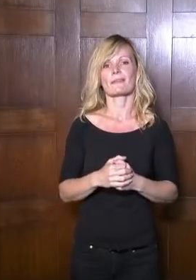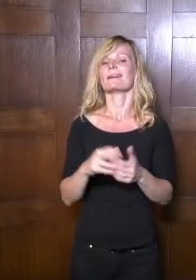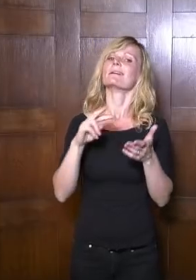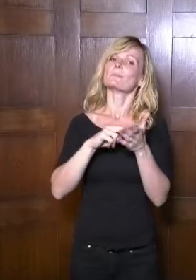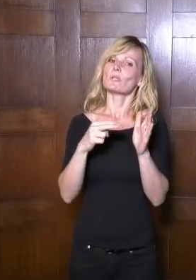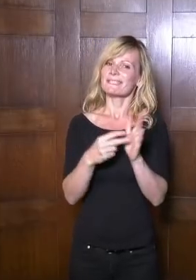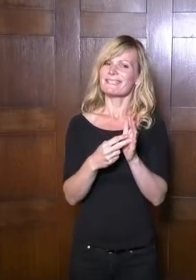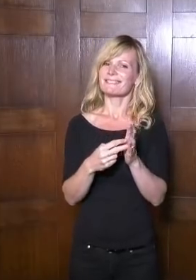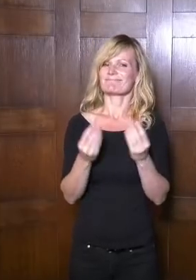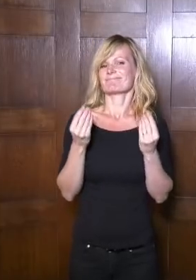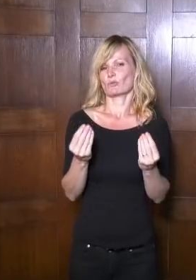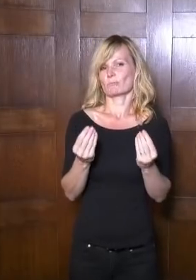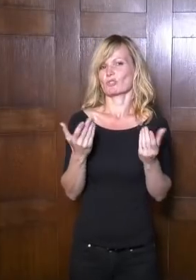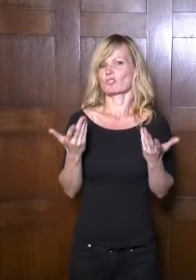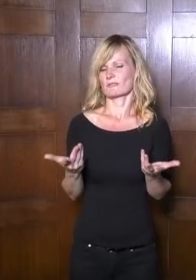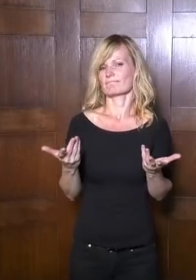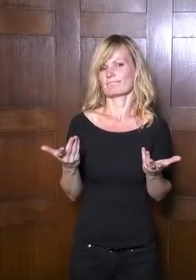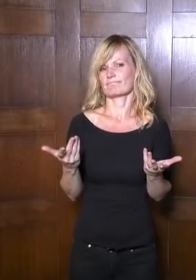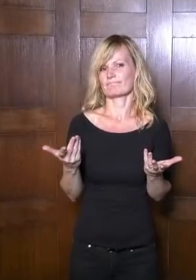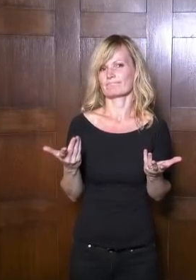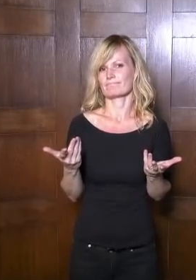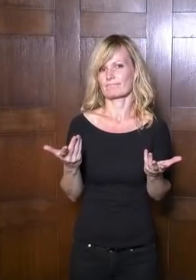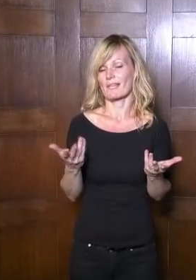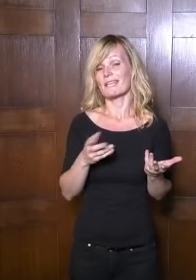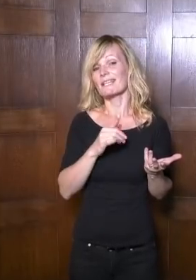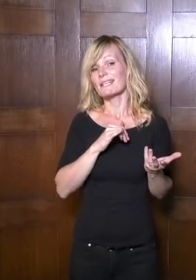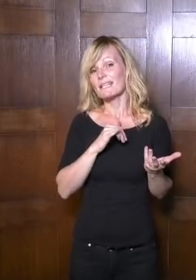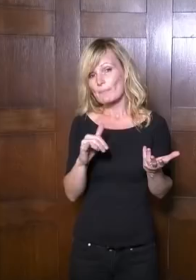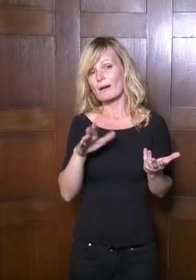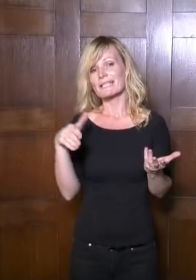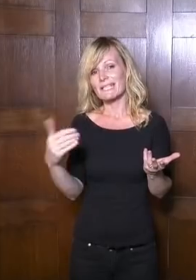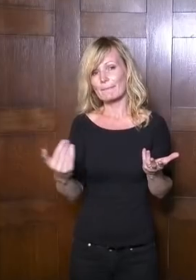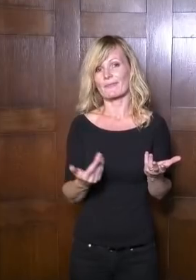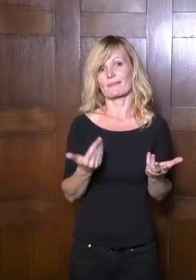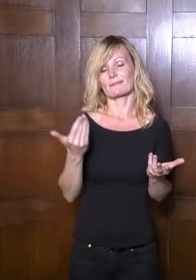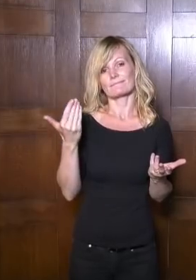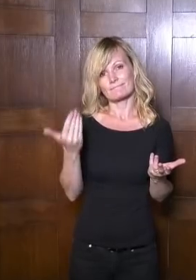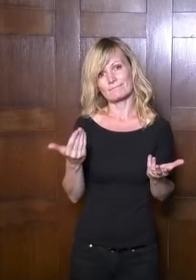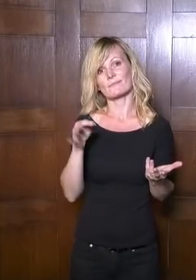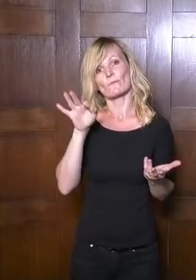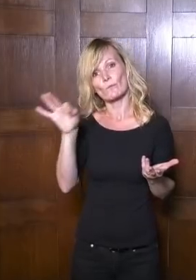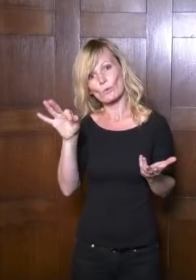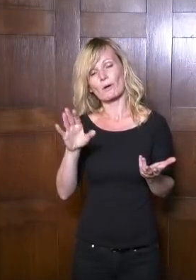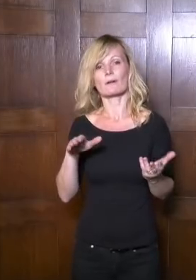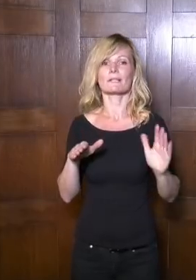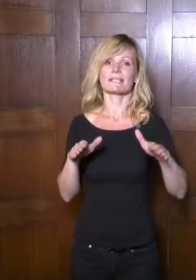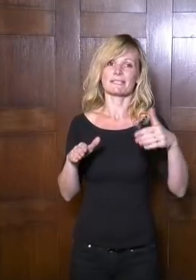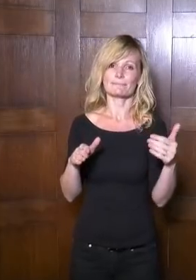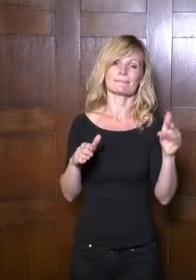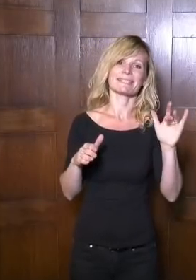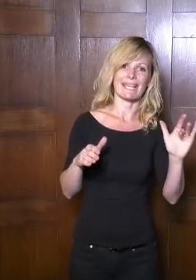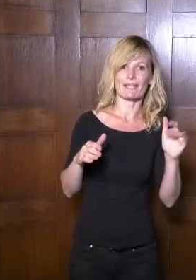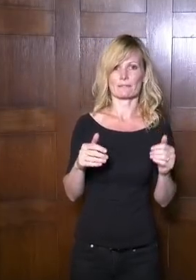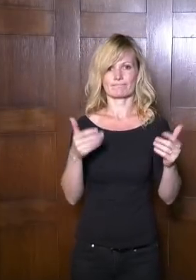so, dass immer ein Für und ein Wider bewertet werden